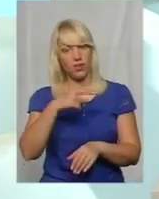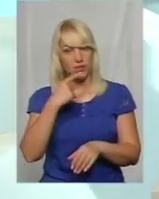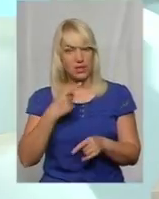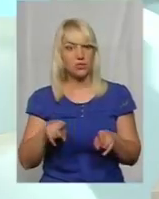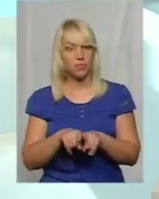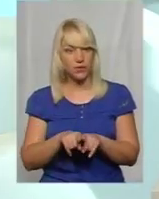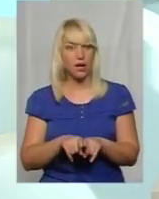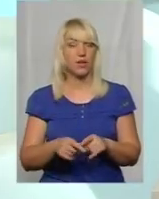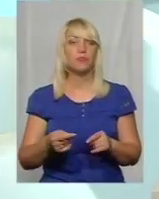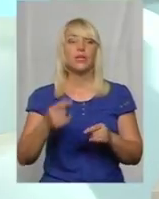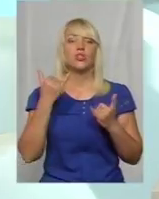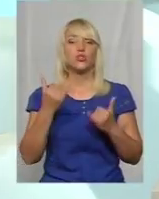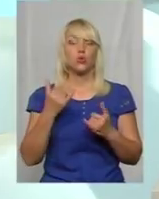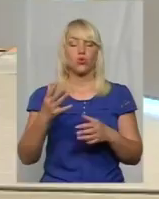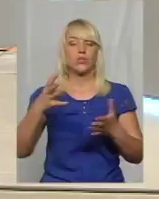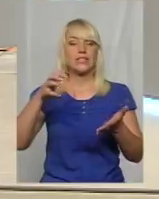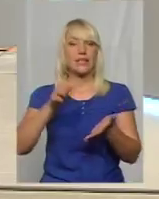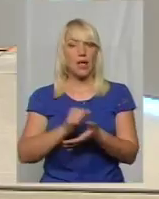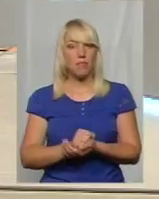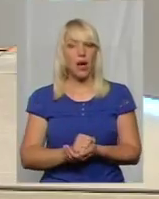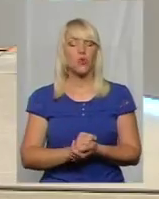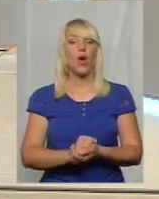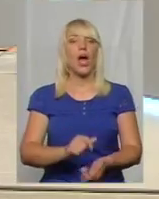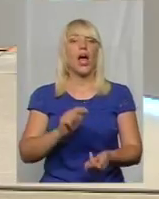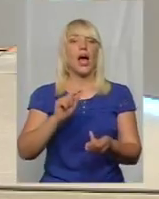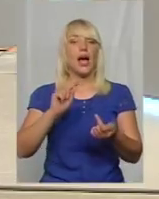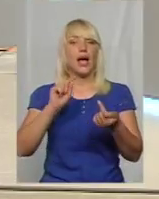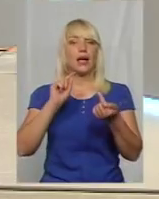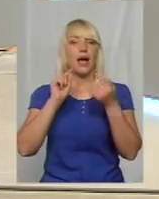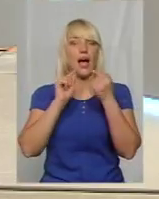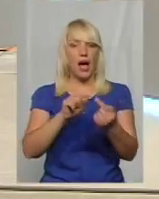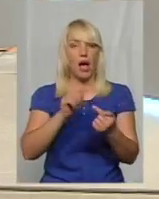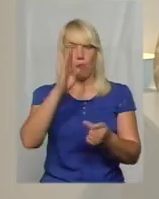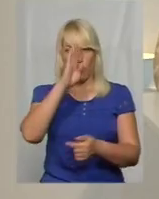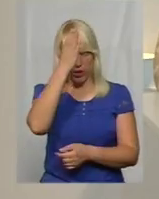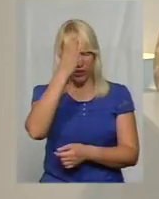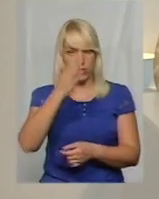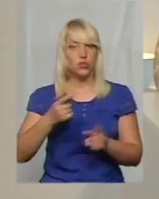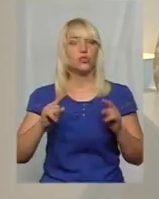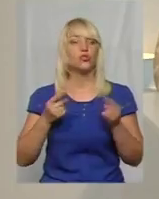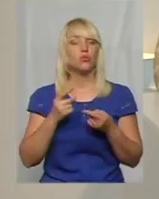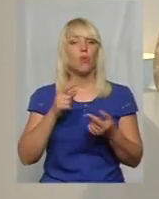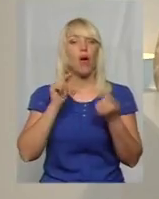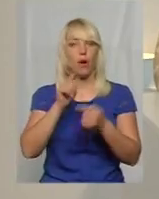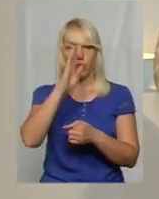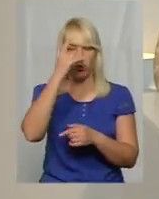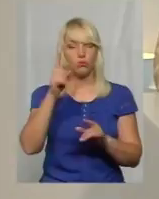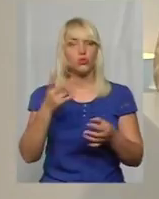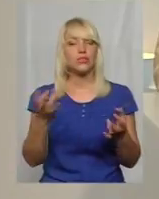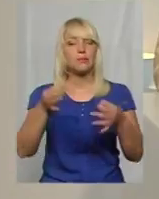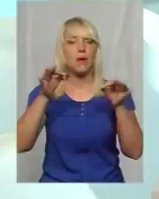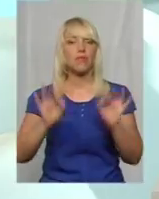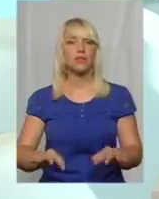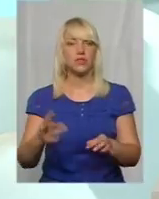сьогодні займаю позицію аполітичну. Чому аполітично? Тому що саме, знаєте, справедливість має бути на